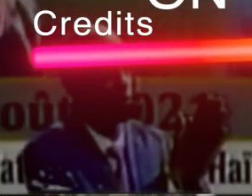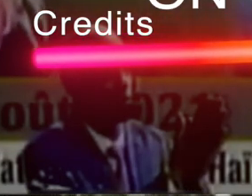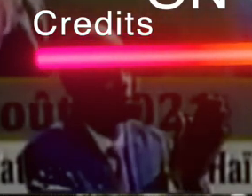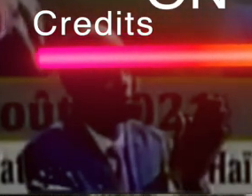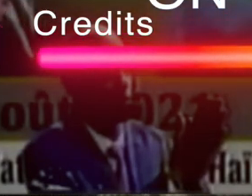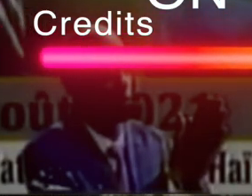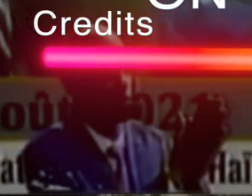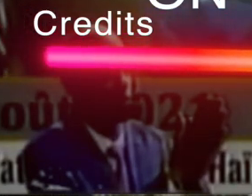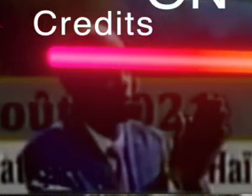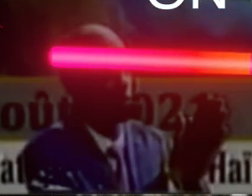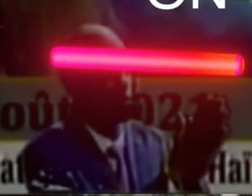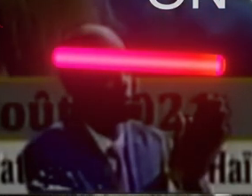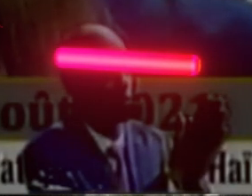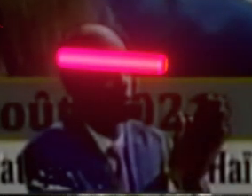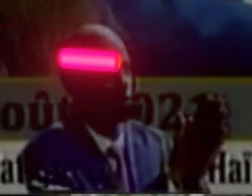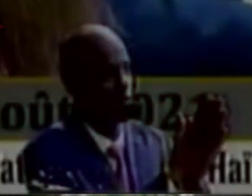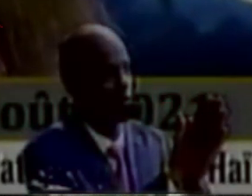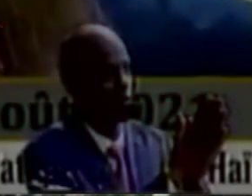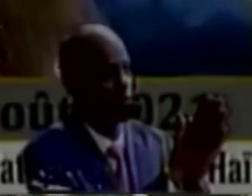sont renforcés.